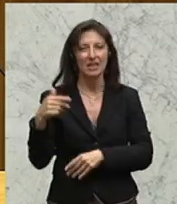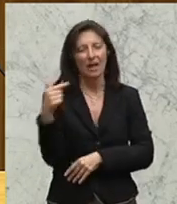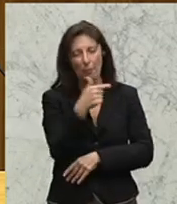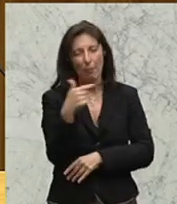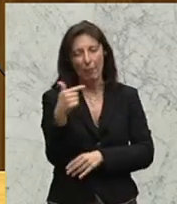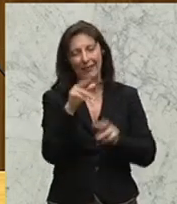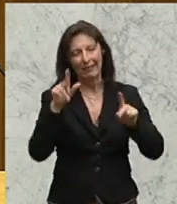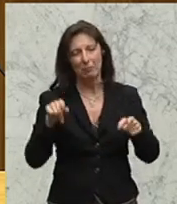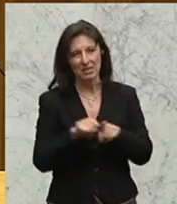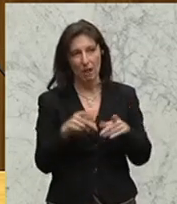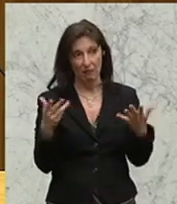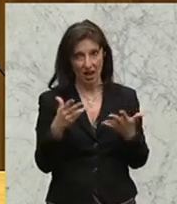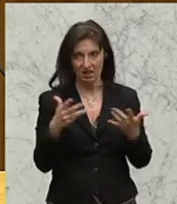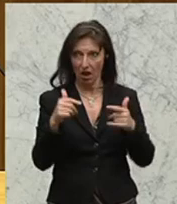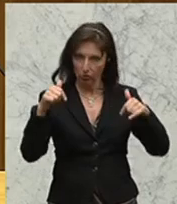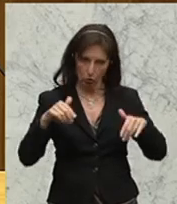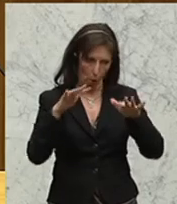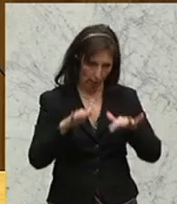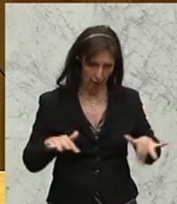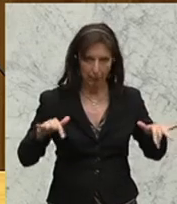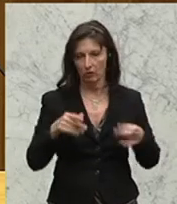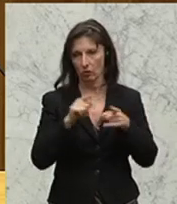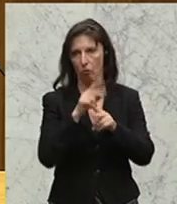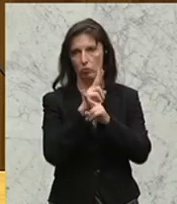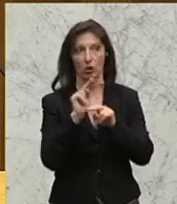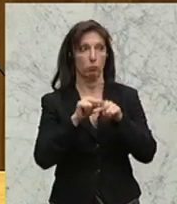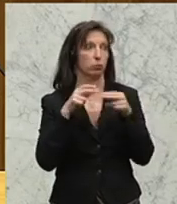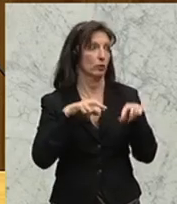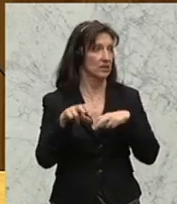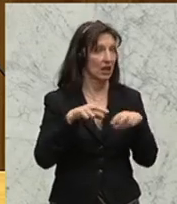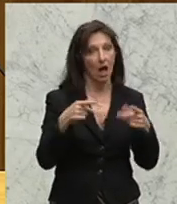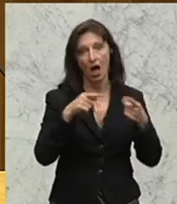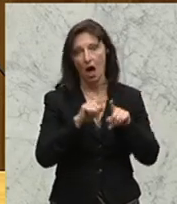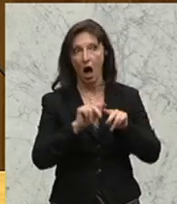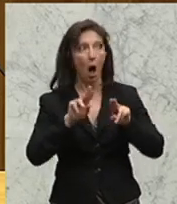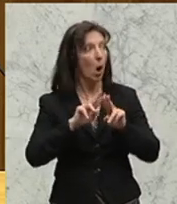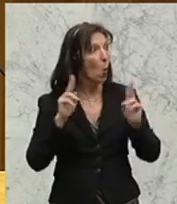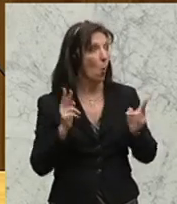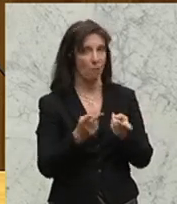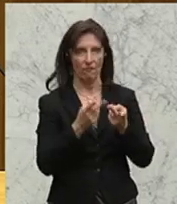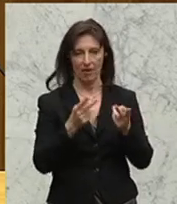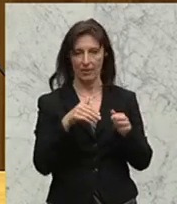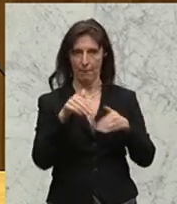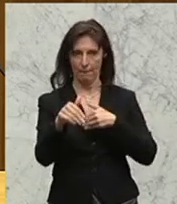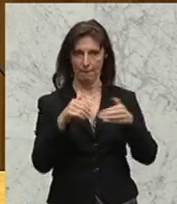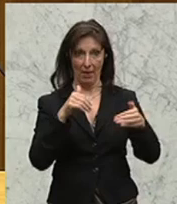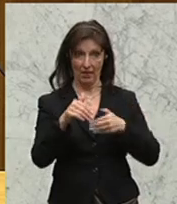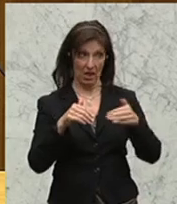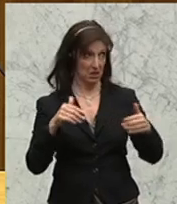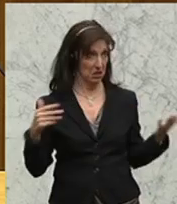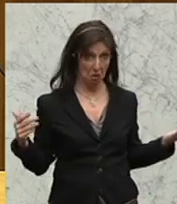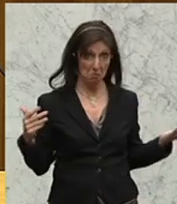gemeinsam, und zwar, dass es hier im Parlament und auch von der österreichischen Bundesregierung und vom Umweltminister einen Unwillen